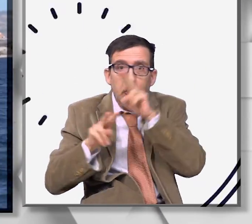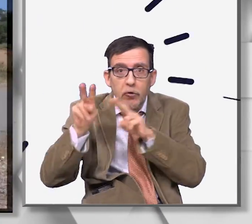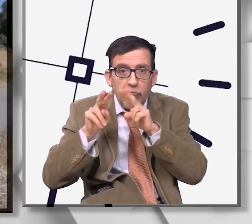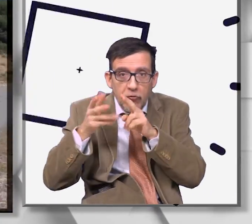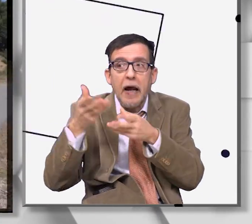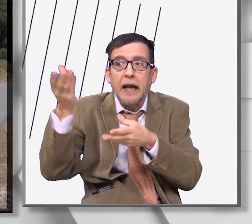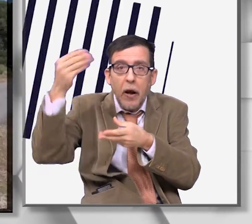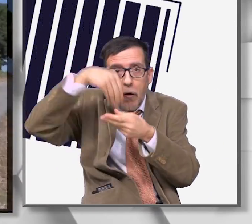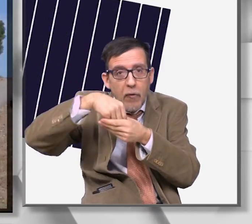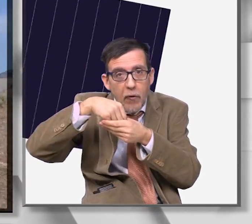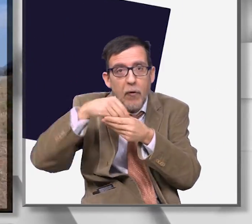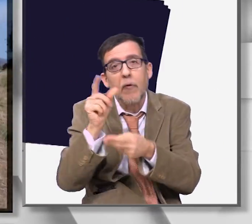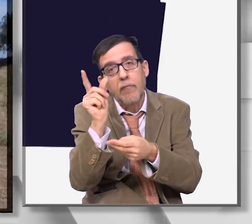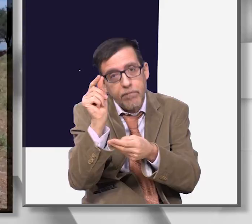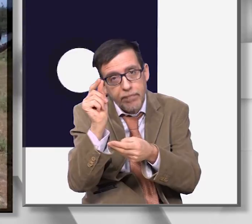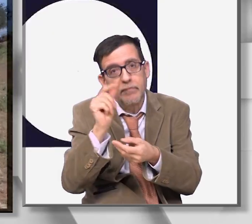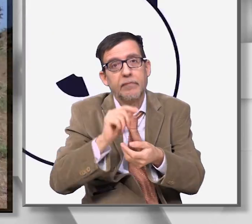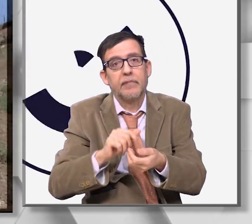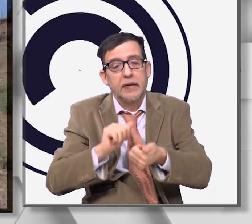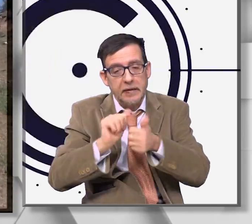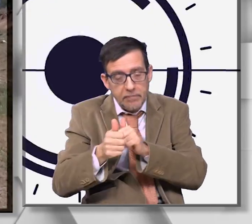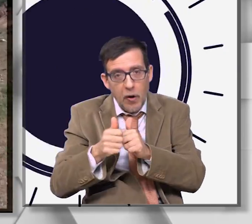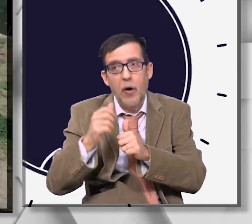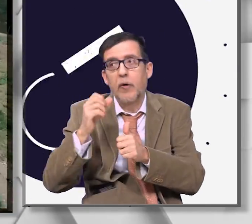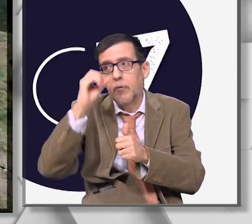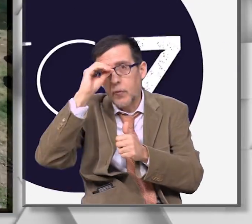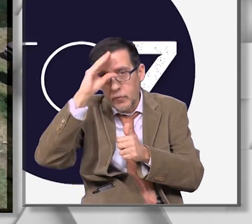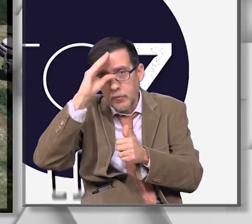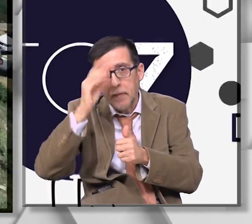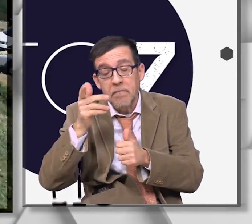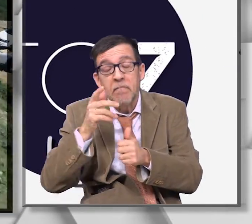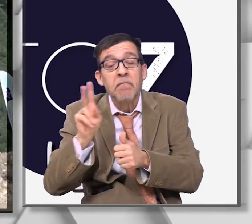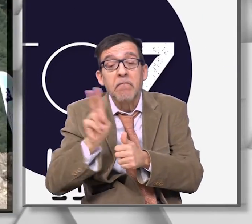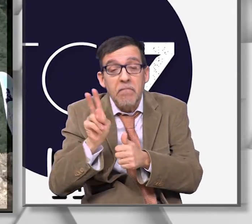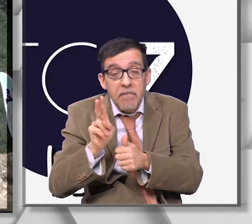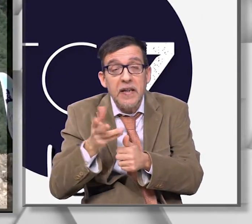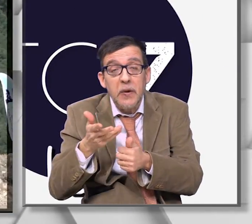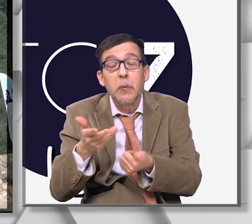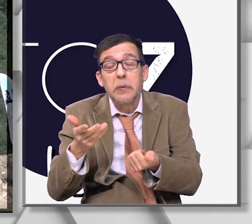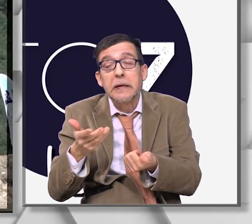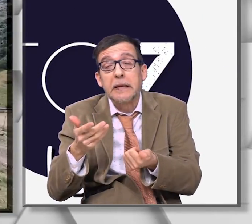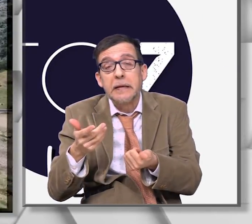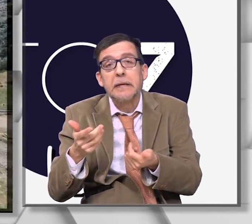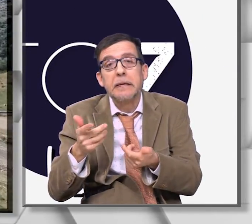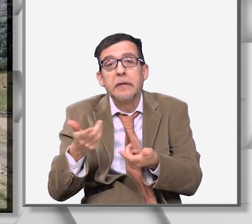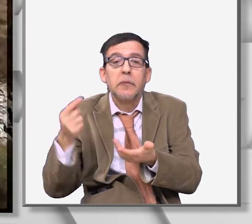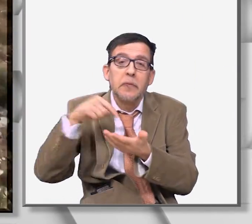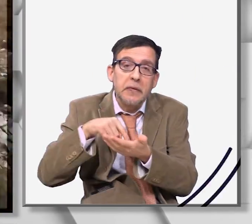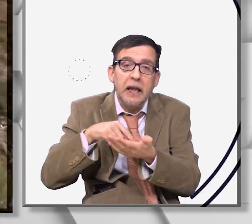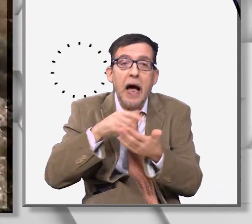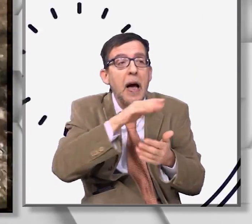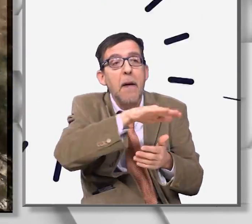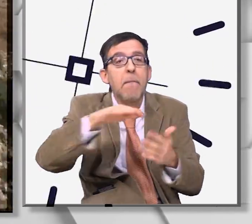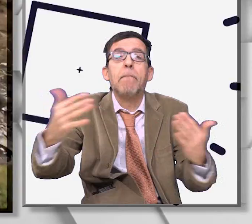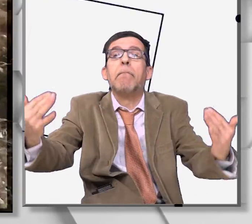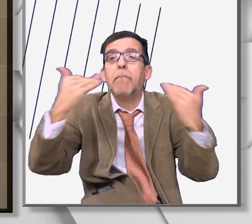risultato se pandemia permettendo quest'anno dovremmo riuscire a ripartire anche senza pubblico comunque si